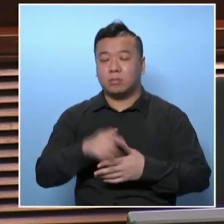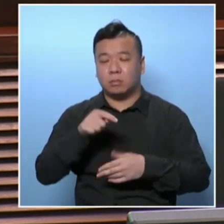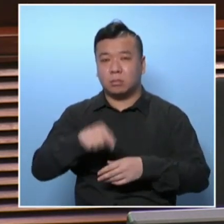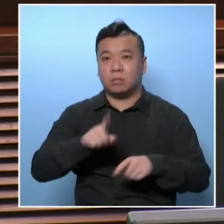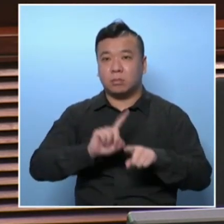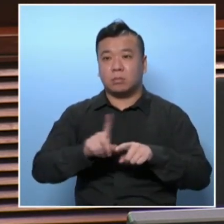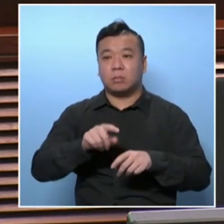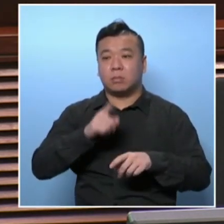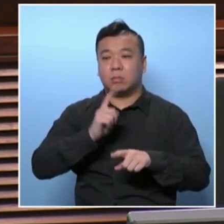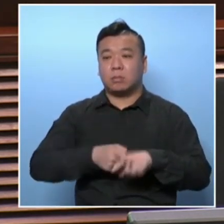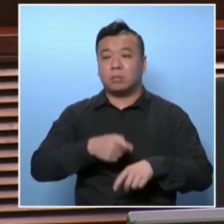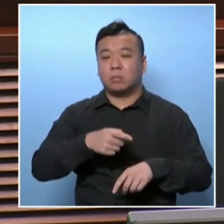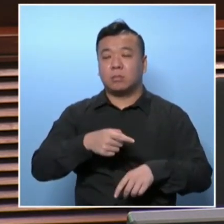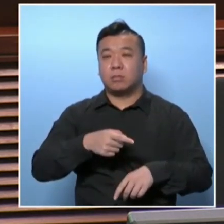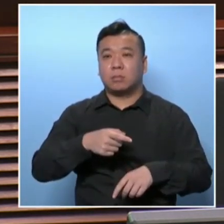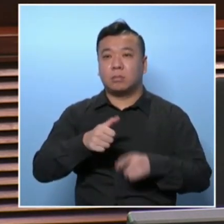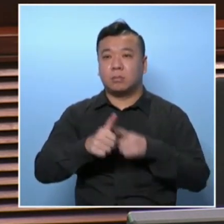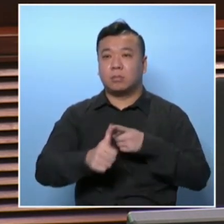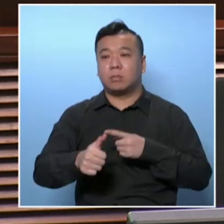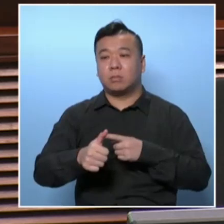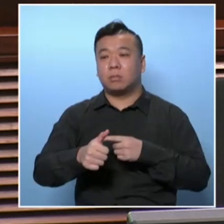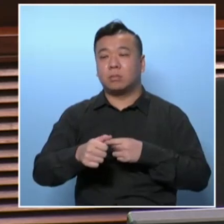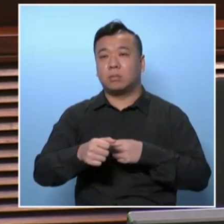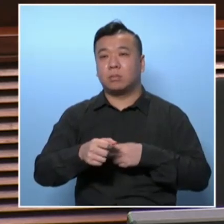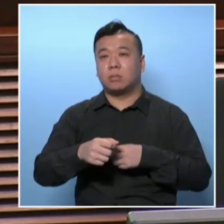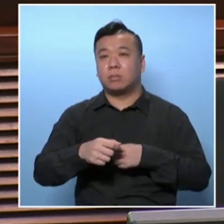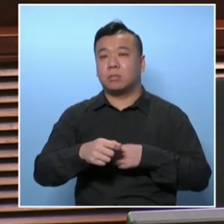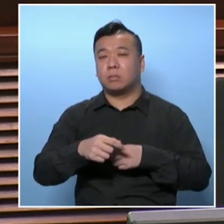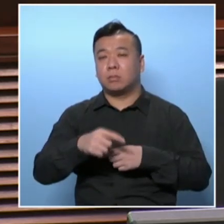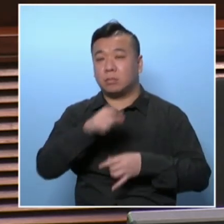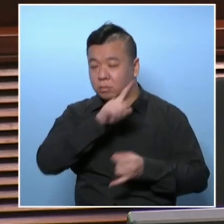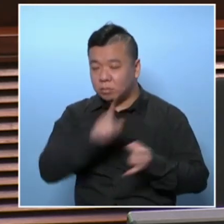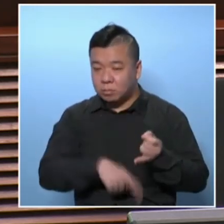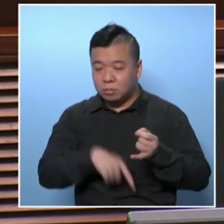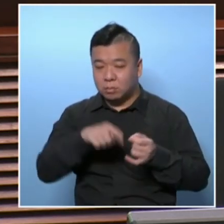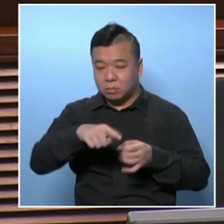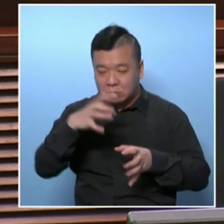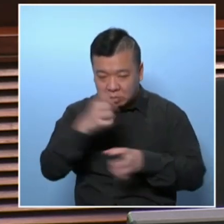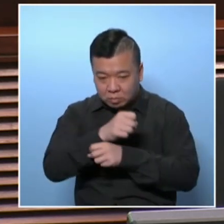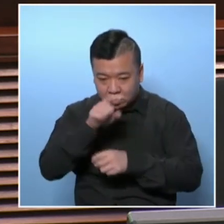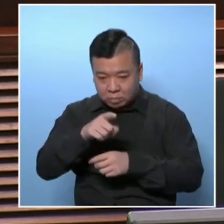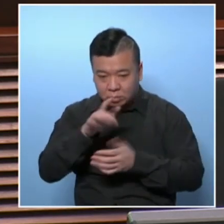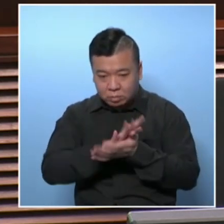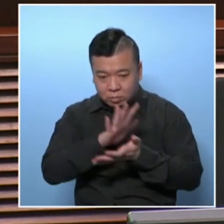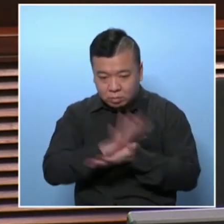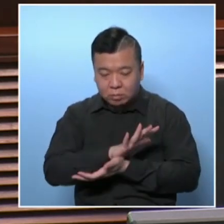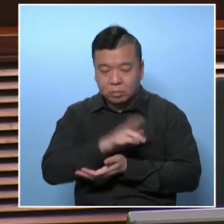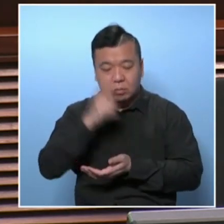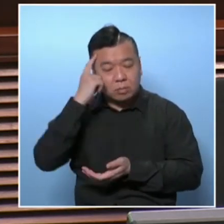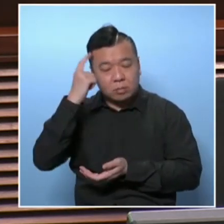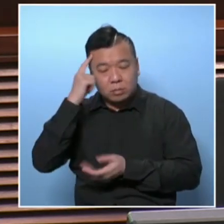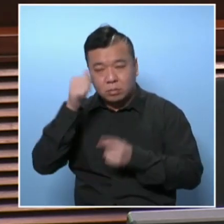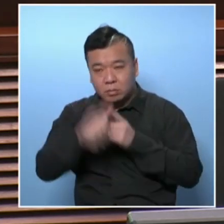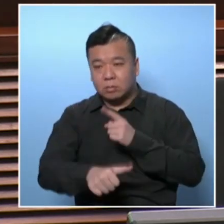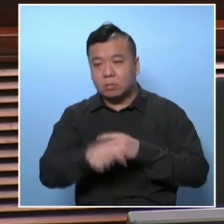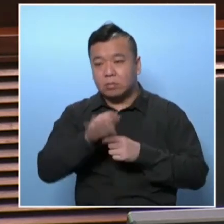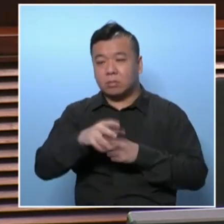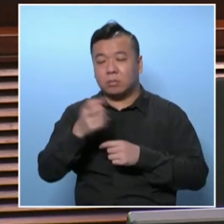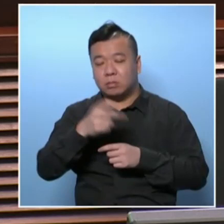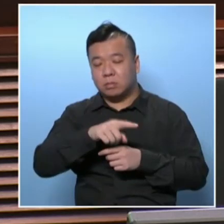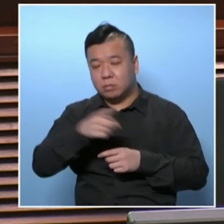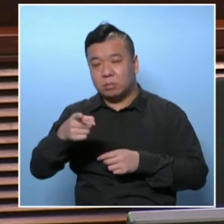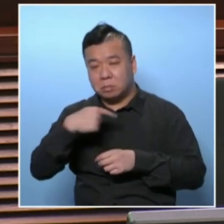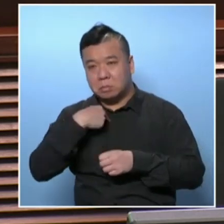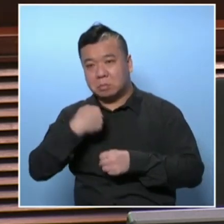這個我哋而家先係做緊一個。總結緊我哋過去處理嗰啲個案嘅經驗，先做咗嗰部分嘅功夫先，然後其他嗰啲我哋